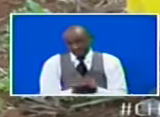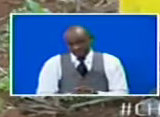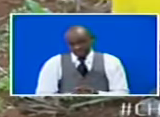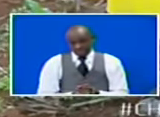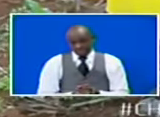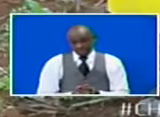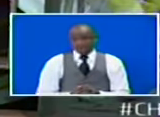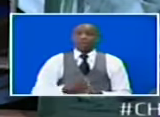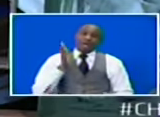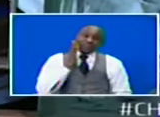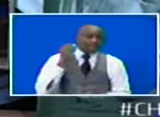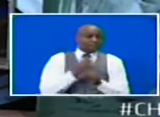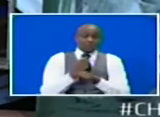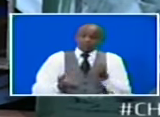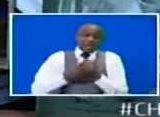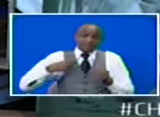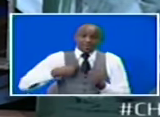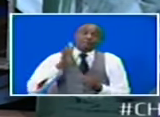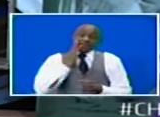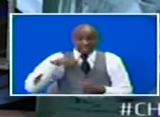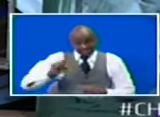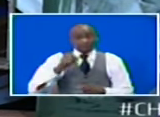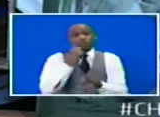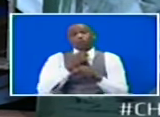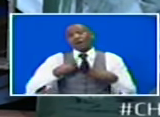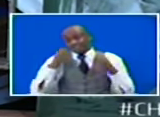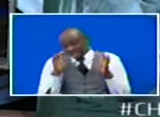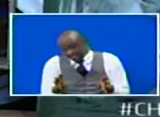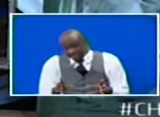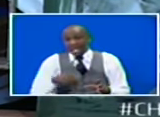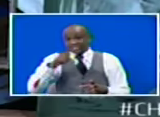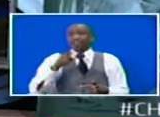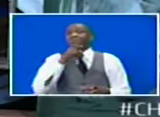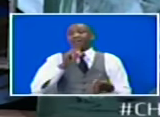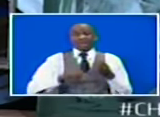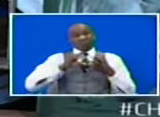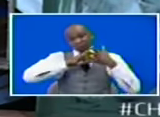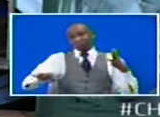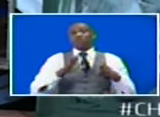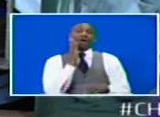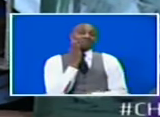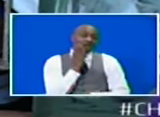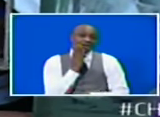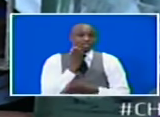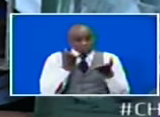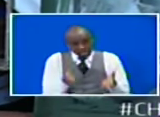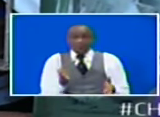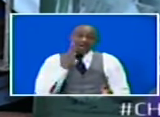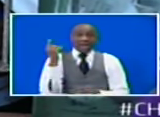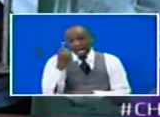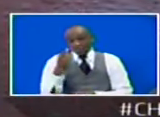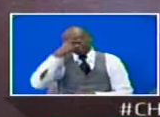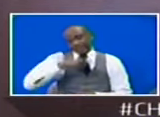Hakuna vile mama yaza nisaidia sana kwa sababu mama hayuko kazi. Na waliachana na baba. Asa mamangu kwa peke yake na